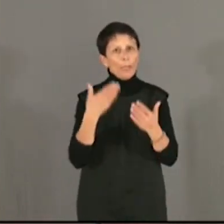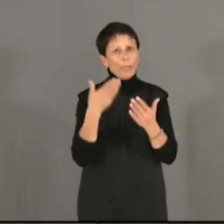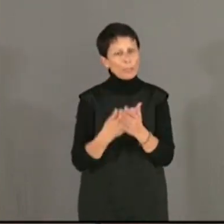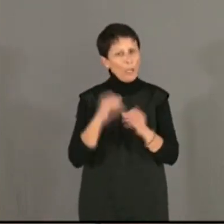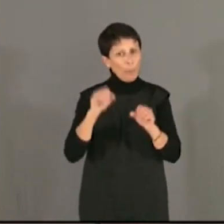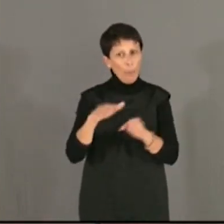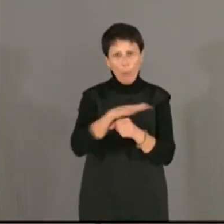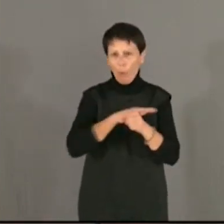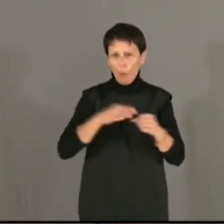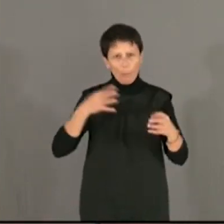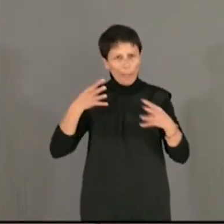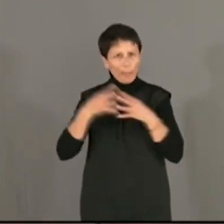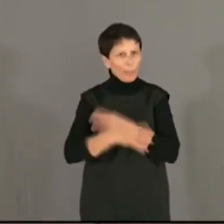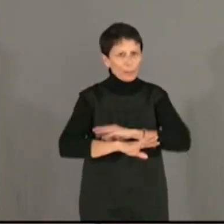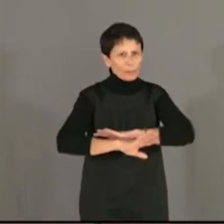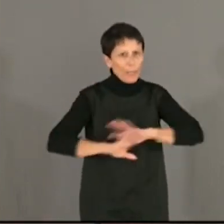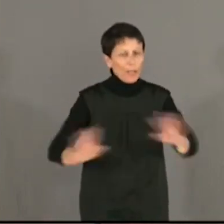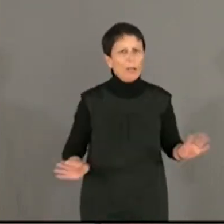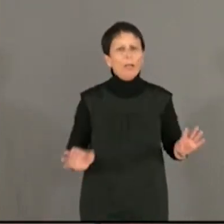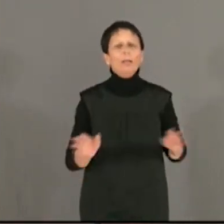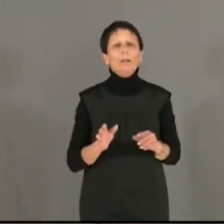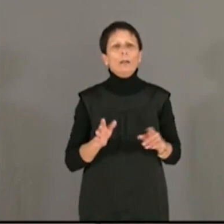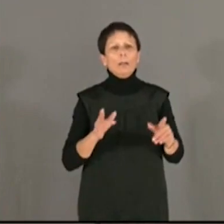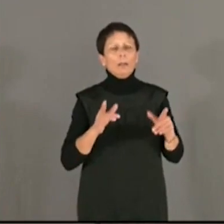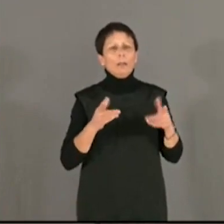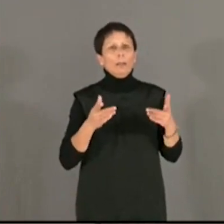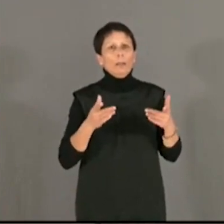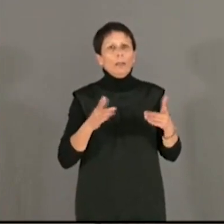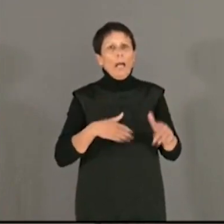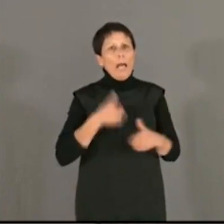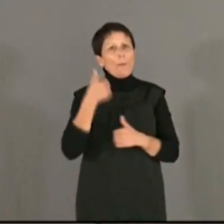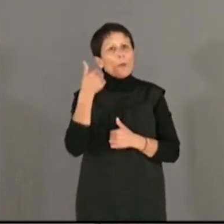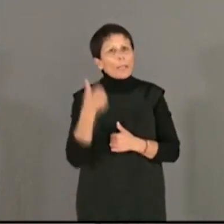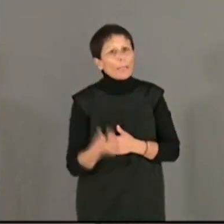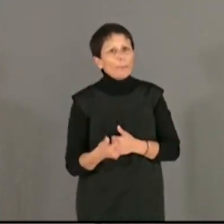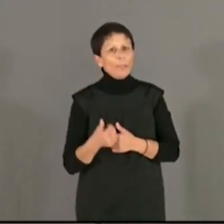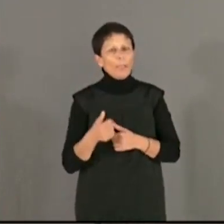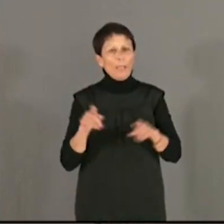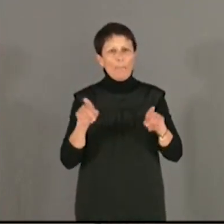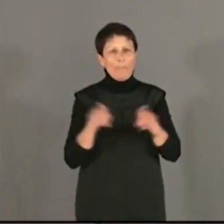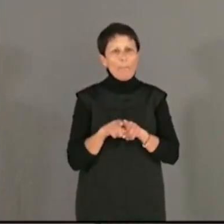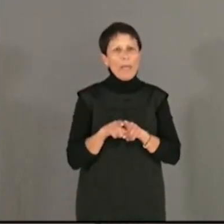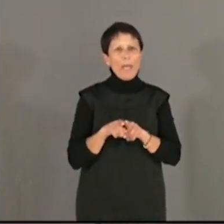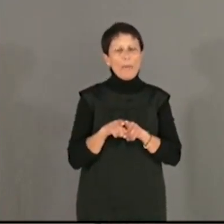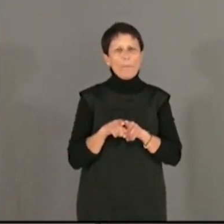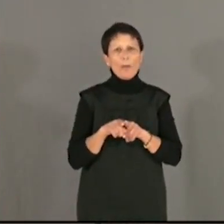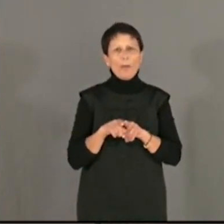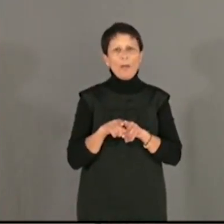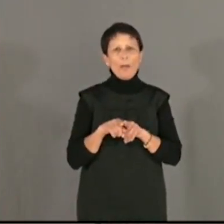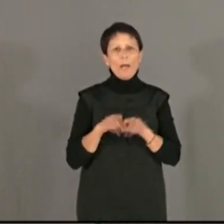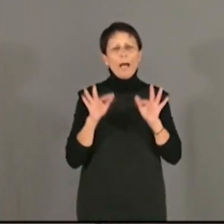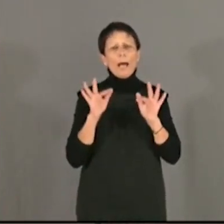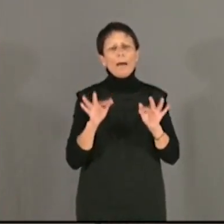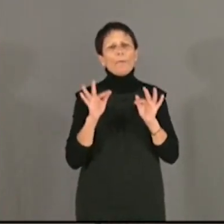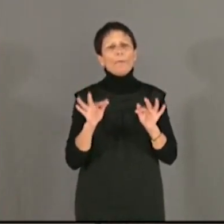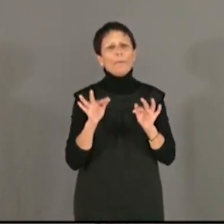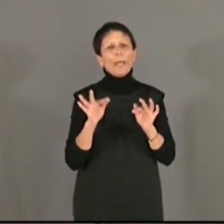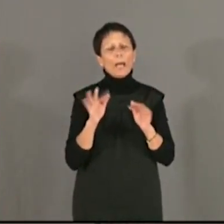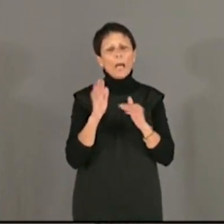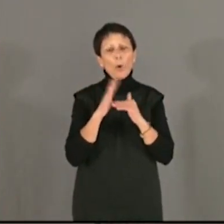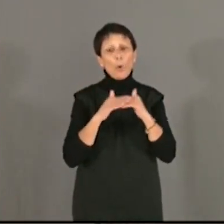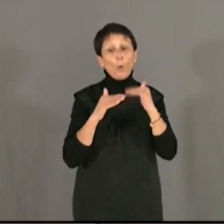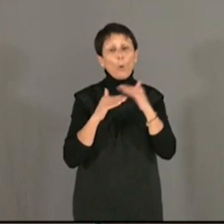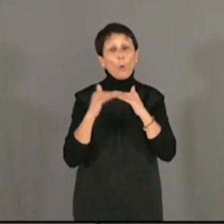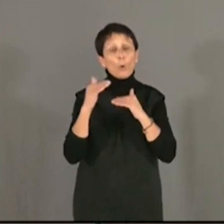totale transparence. Ce que nous souhaiterions également, c'est qu'il y ait une rationalisation, une transparence dans la